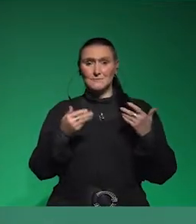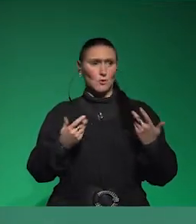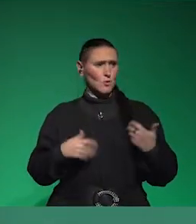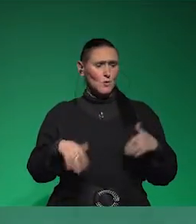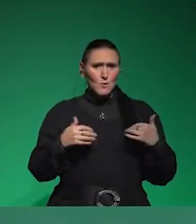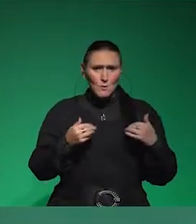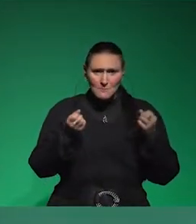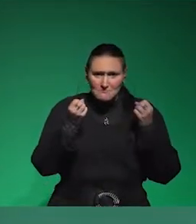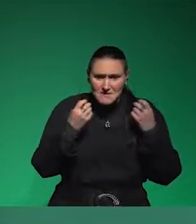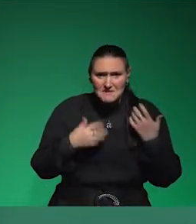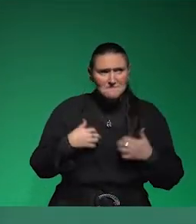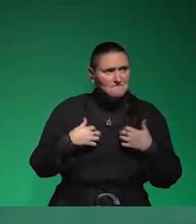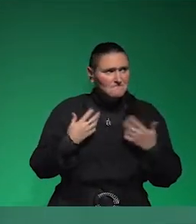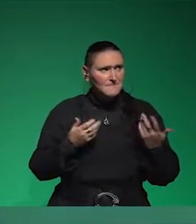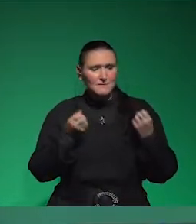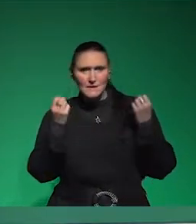aufgeregt.